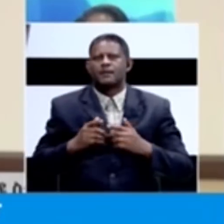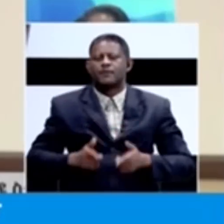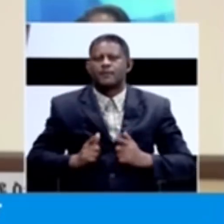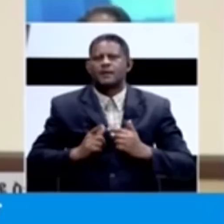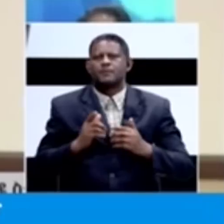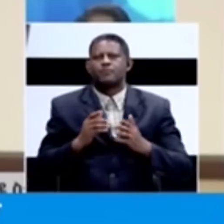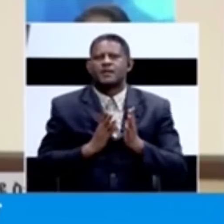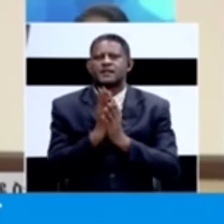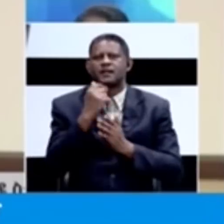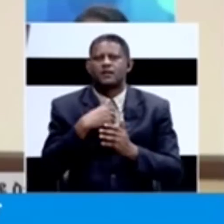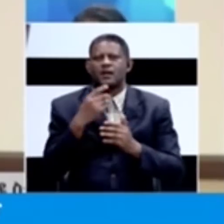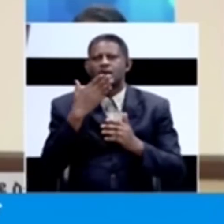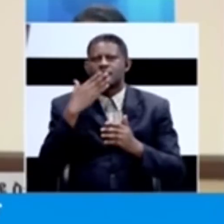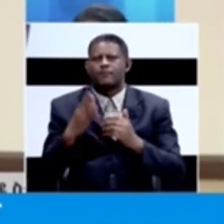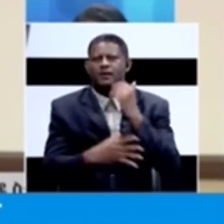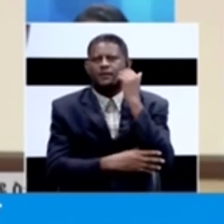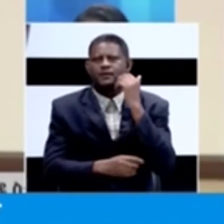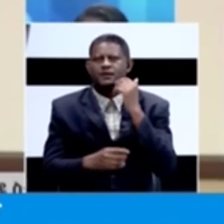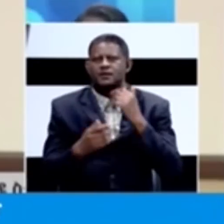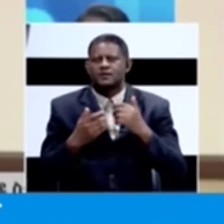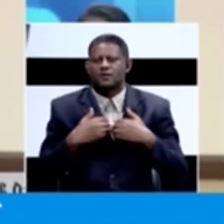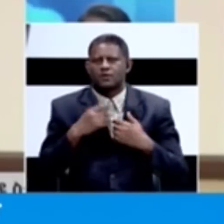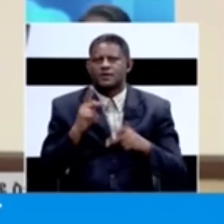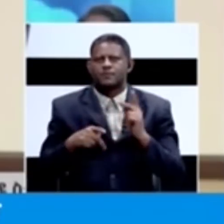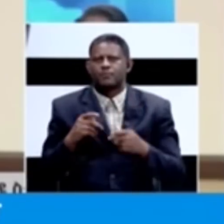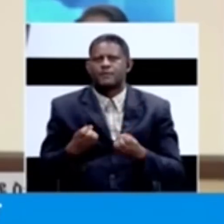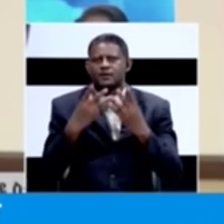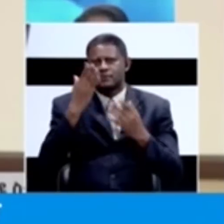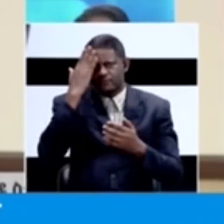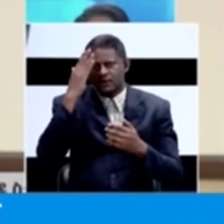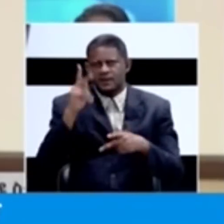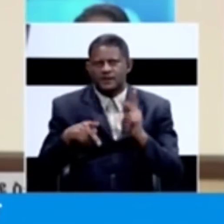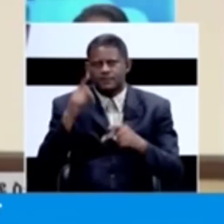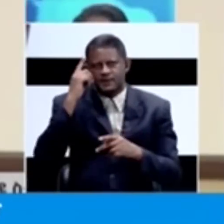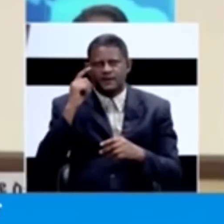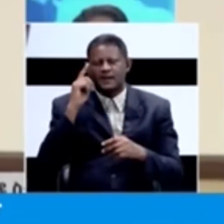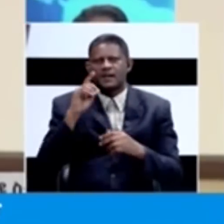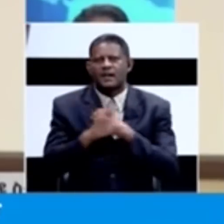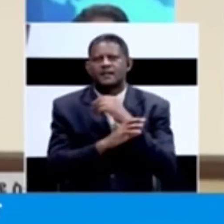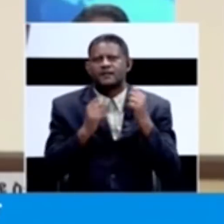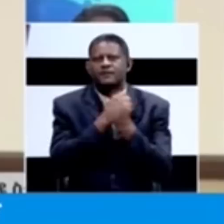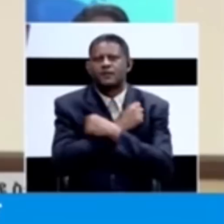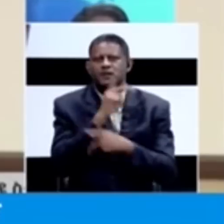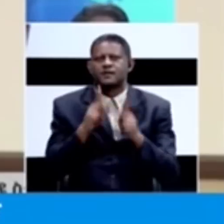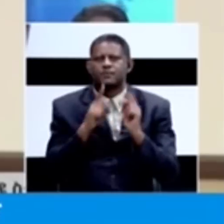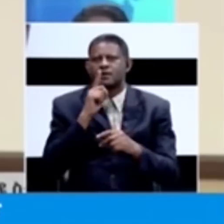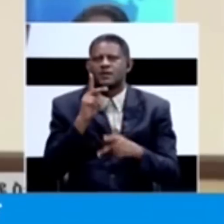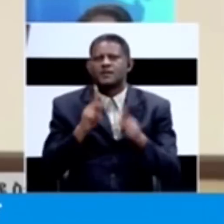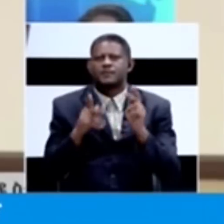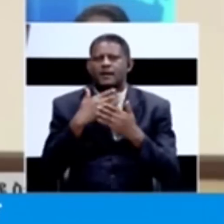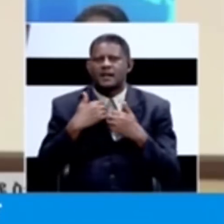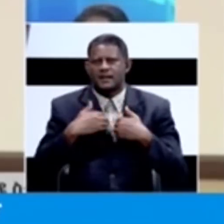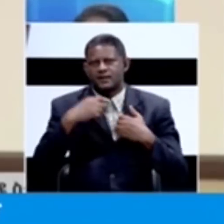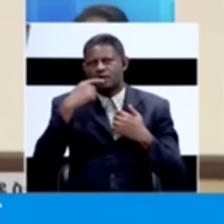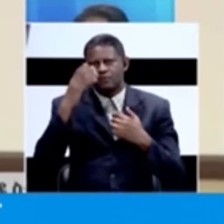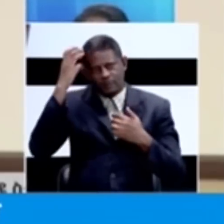ምንባር መሰል ኣለዎ። ኣብ ዝኸፍአ ድኽነት ዘሎ ህዝቢ እዩ። መብዛሕትኹም ከም ትፈልጥዎ ህዝቢ ትግራይ ሃገር ፈታዊ ህዝቢ እዩ። ህዝቢ ኣለኒ